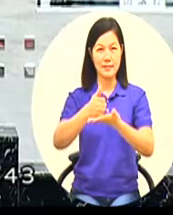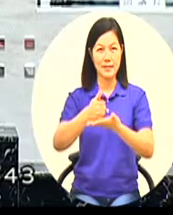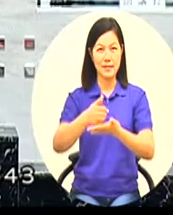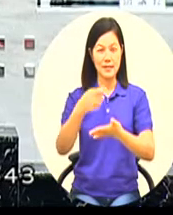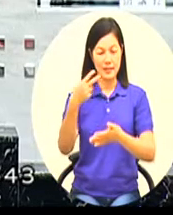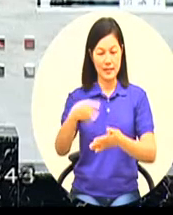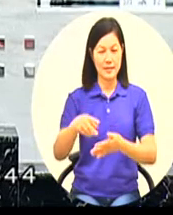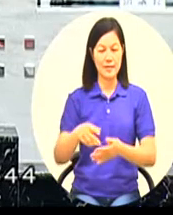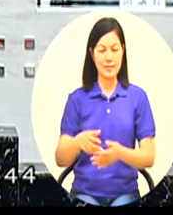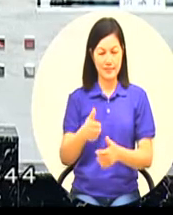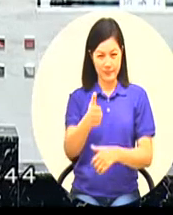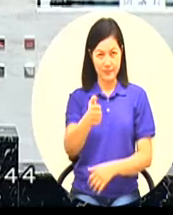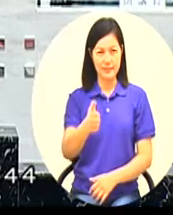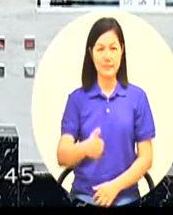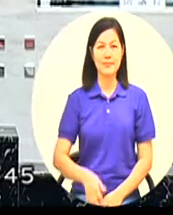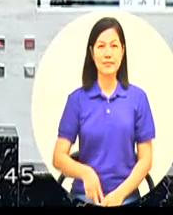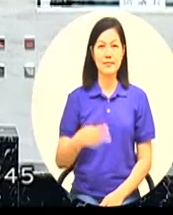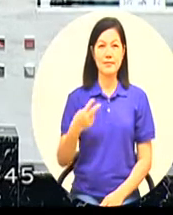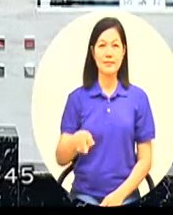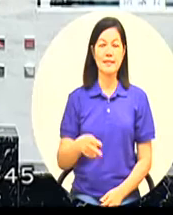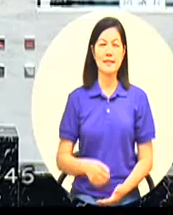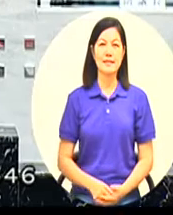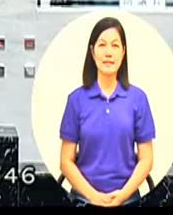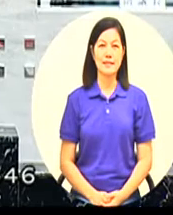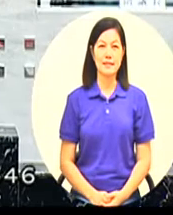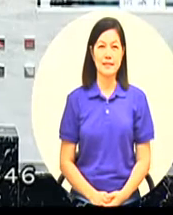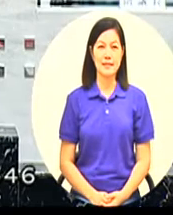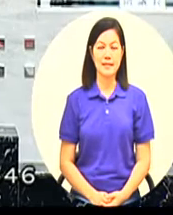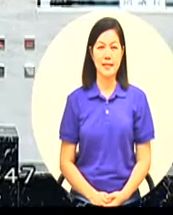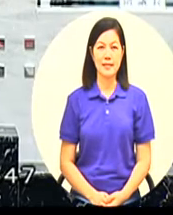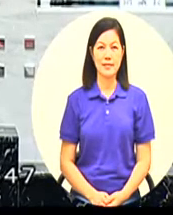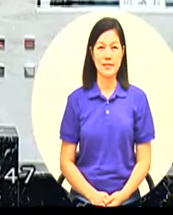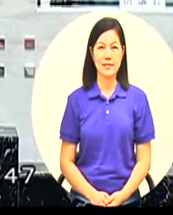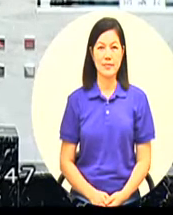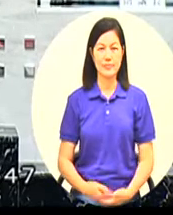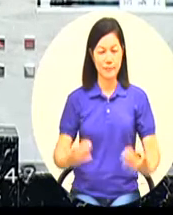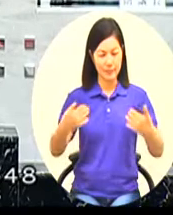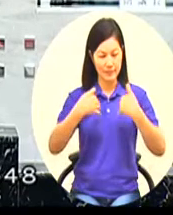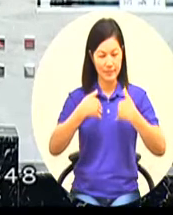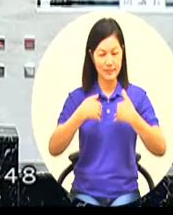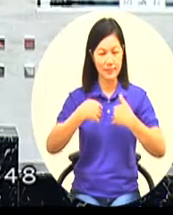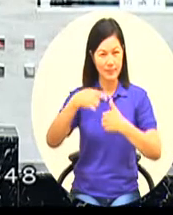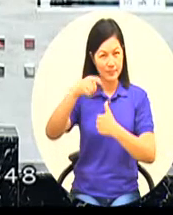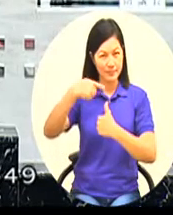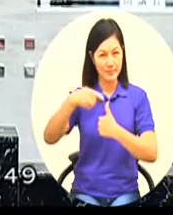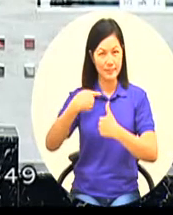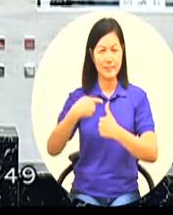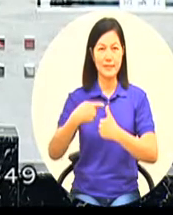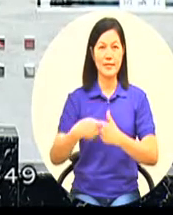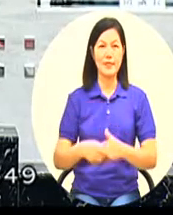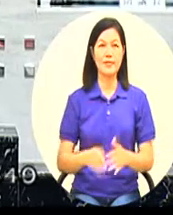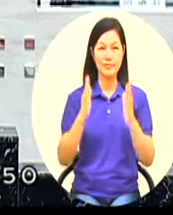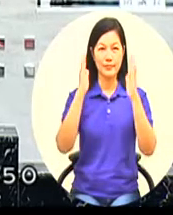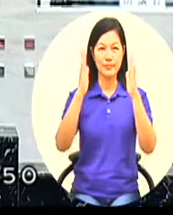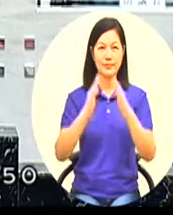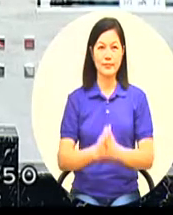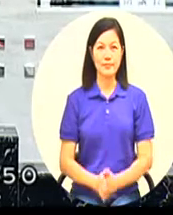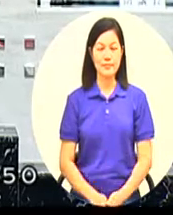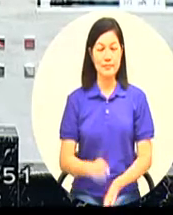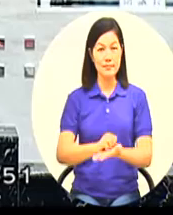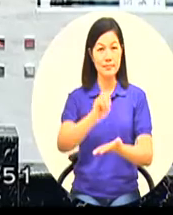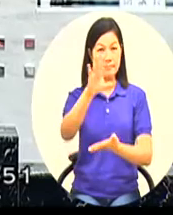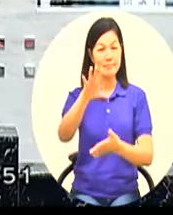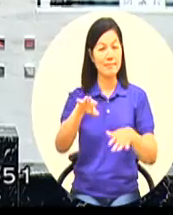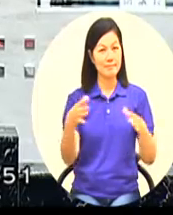谢忱，也敬请多一跟本局指教跟匡正。那报告大纲就是分